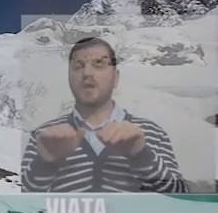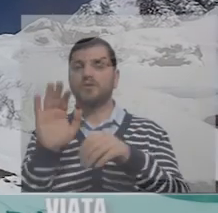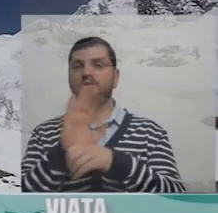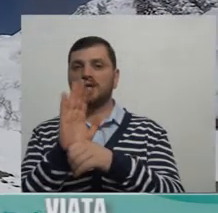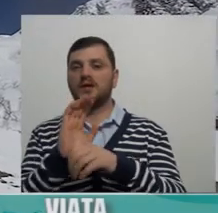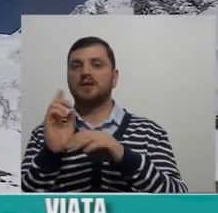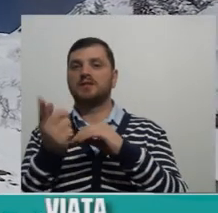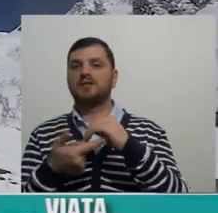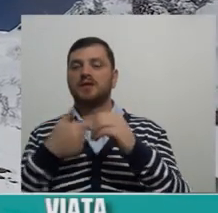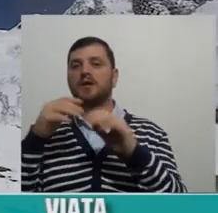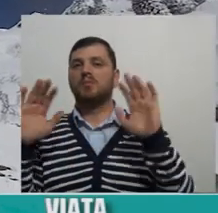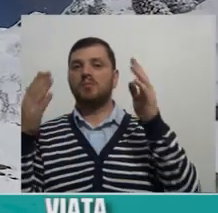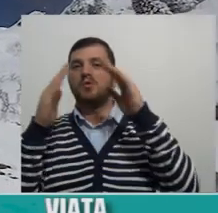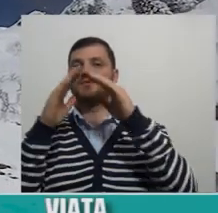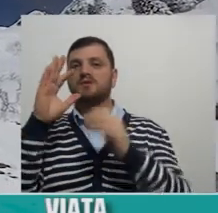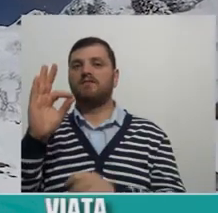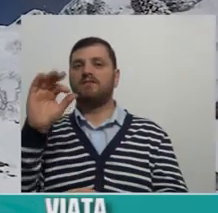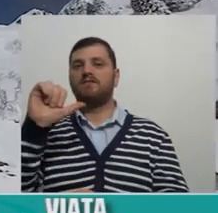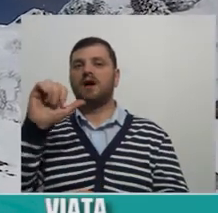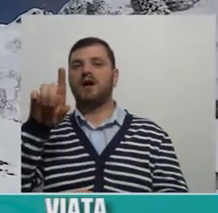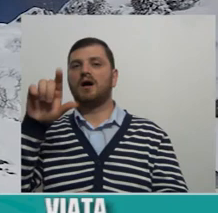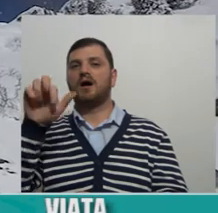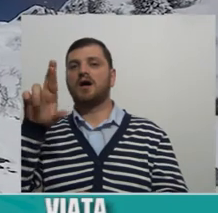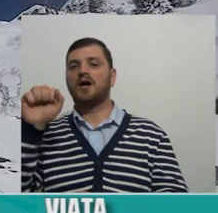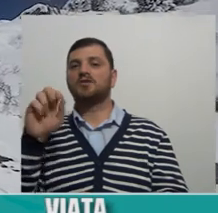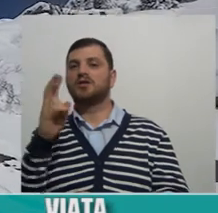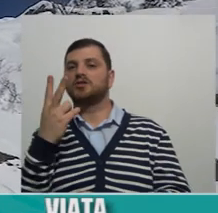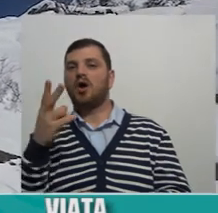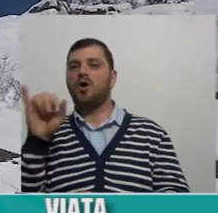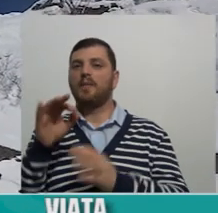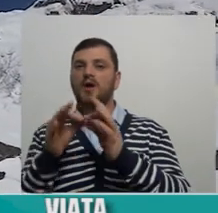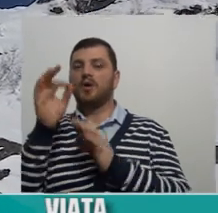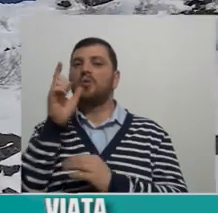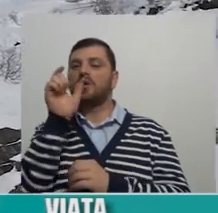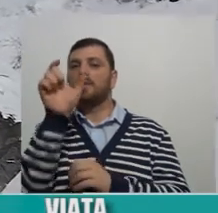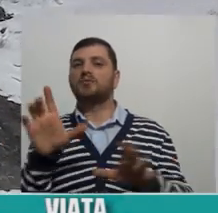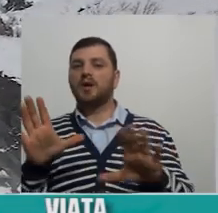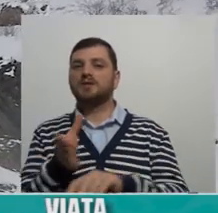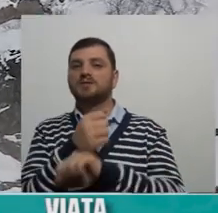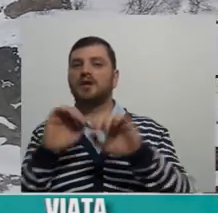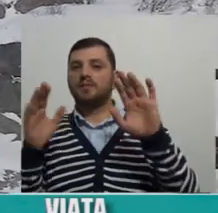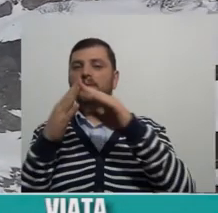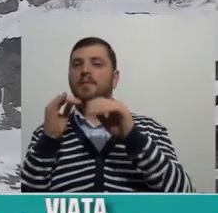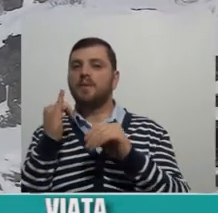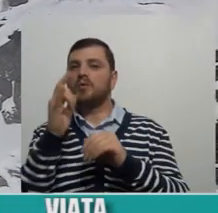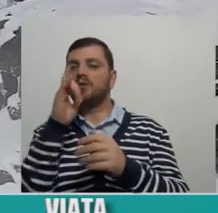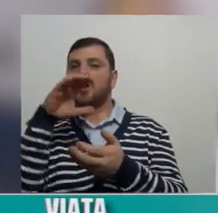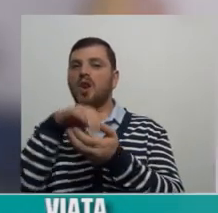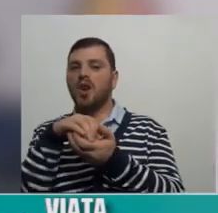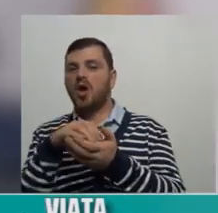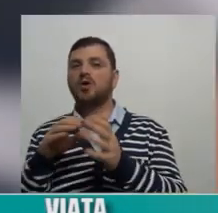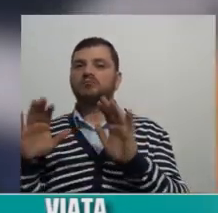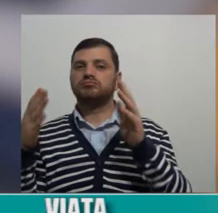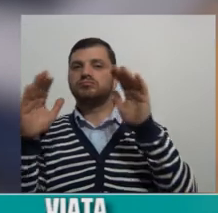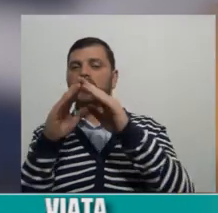Aceste imagini sunt din Făgăraș, de la cota 2000, acolo unde se află cabana de unde salvamontiștii intervin în zonele